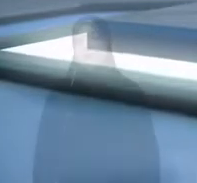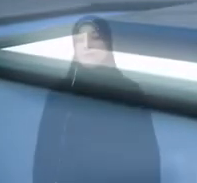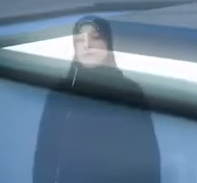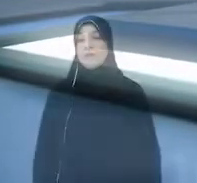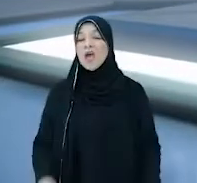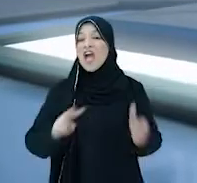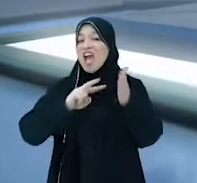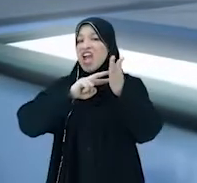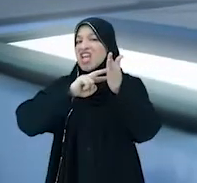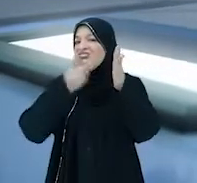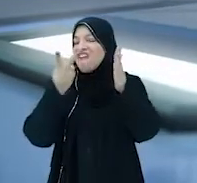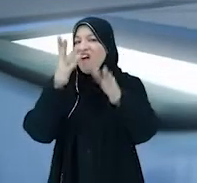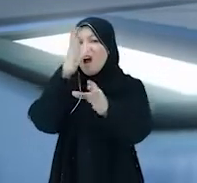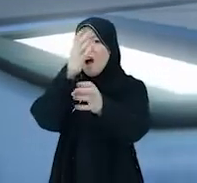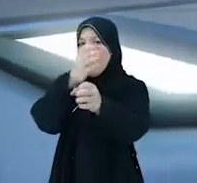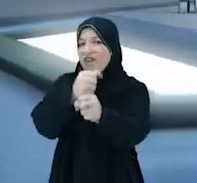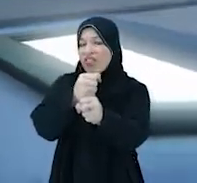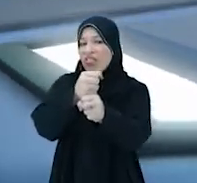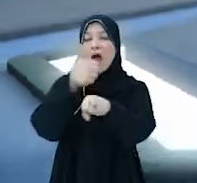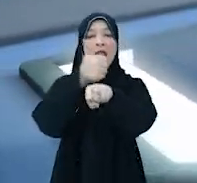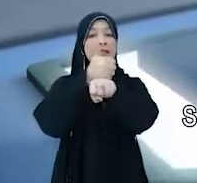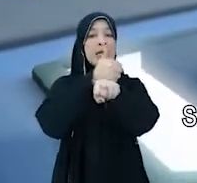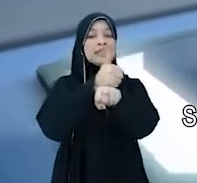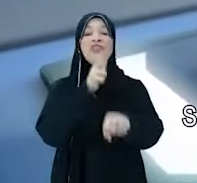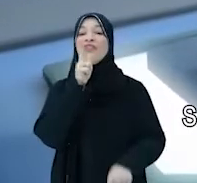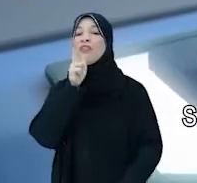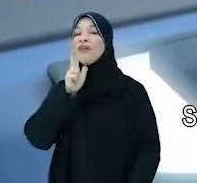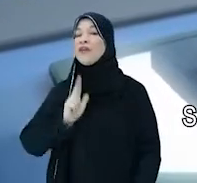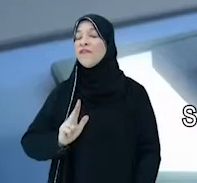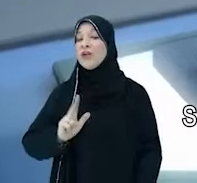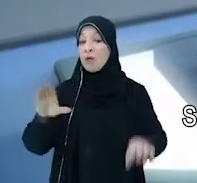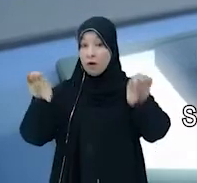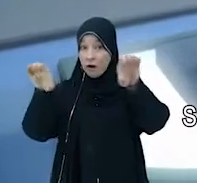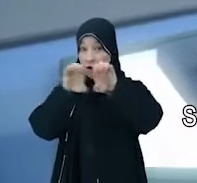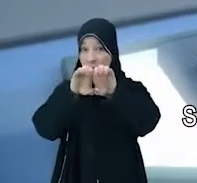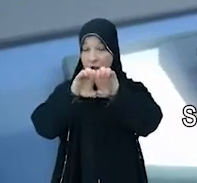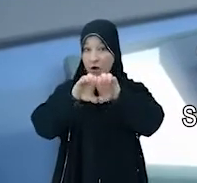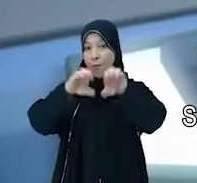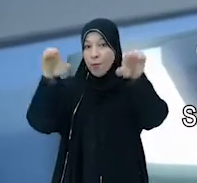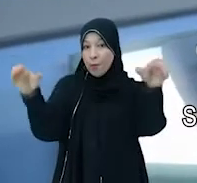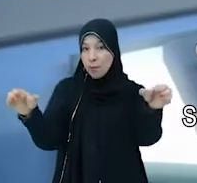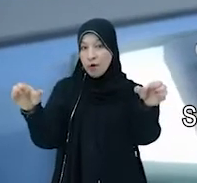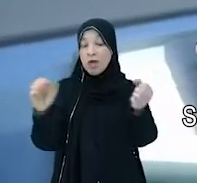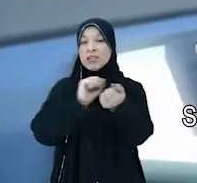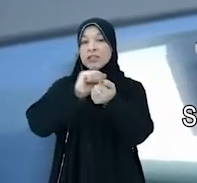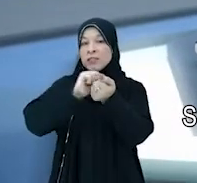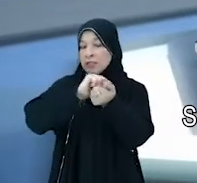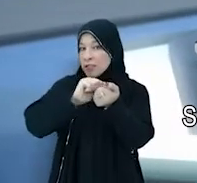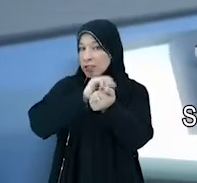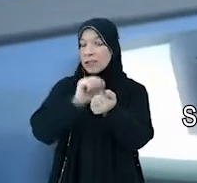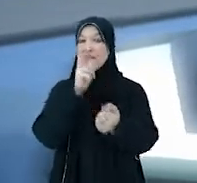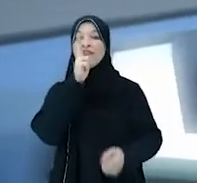كيف تحافظ على الجهاز الموصل نظيفا؟ افصل جزئي الجهاز، ثم اشطف الجزئين بماء نظيف.